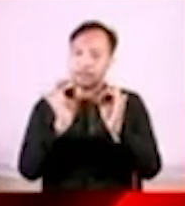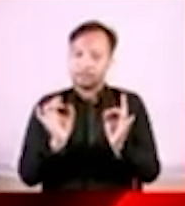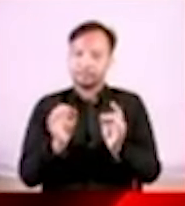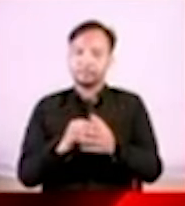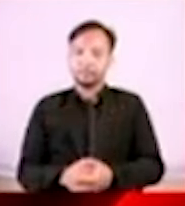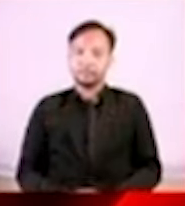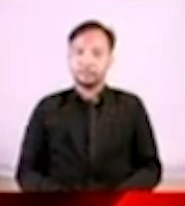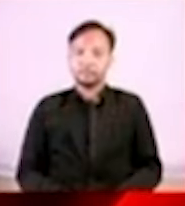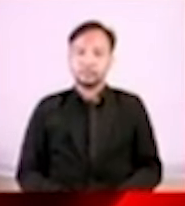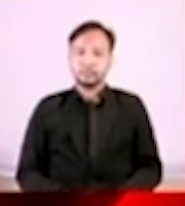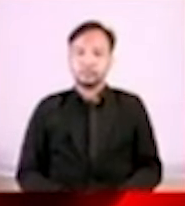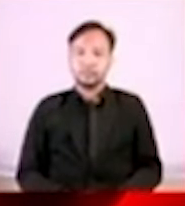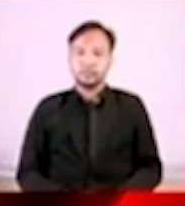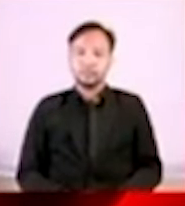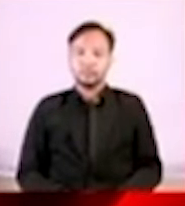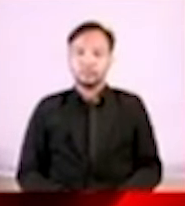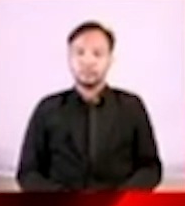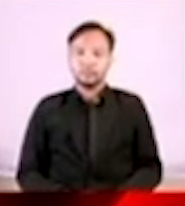pengelolaan kondisi darurat alam.